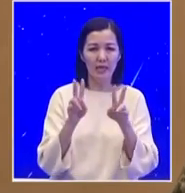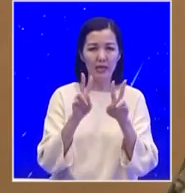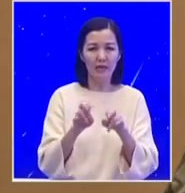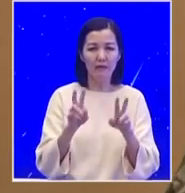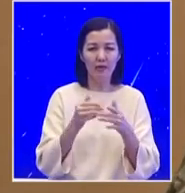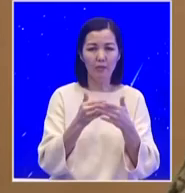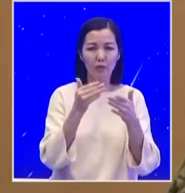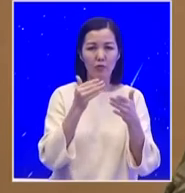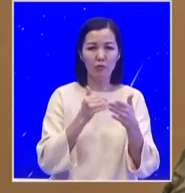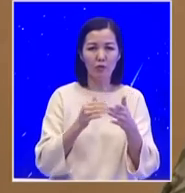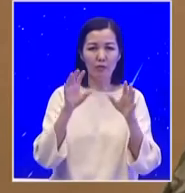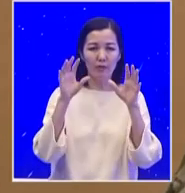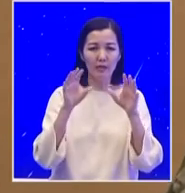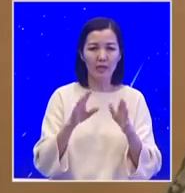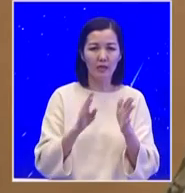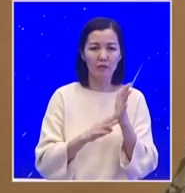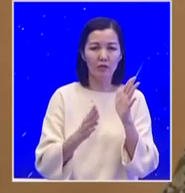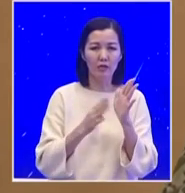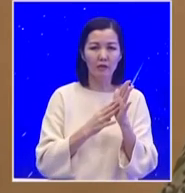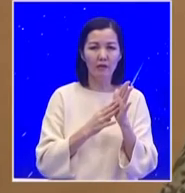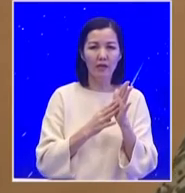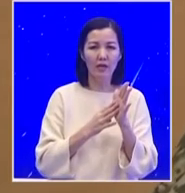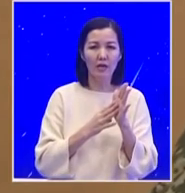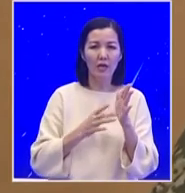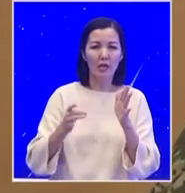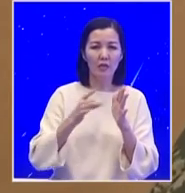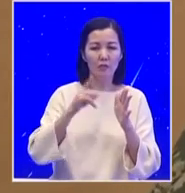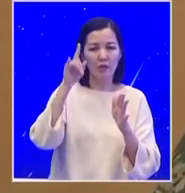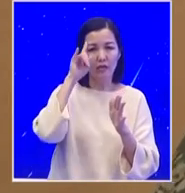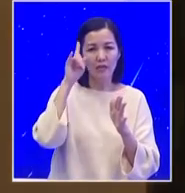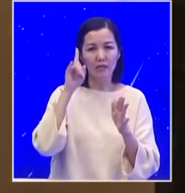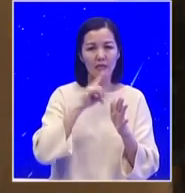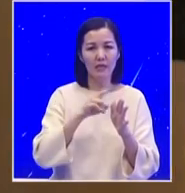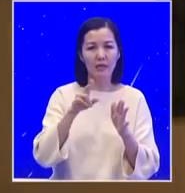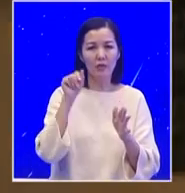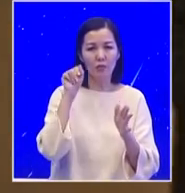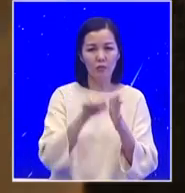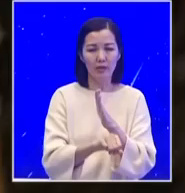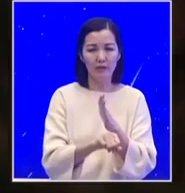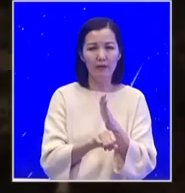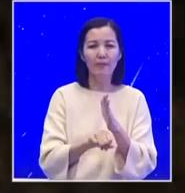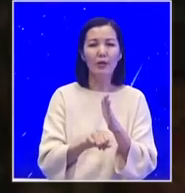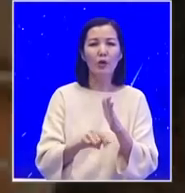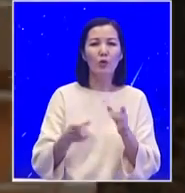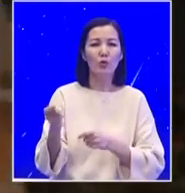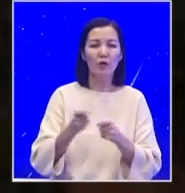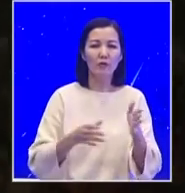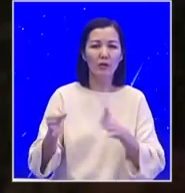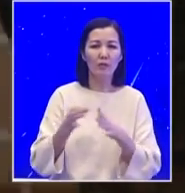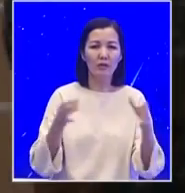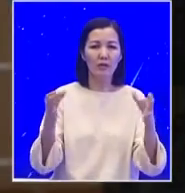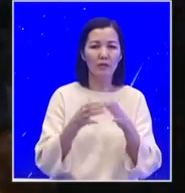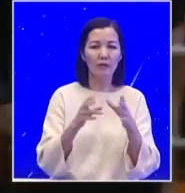расследование, предусмотренное по статье 99 Уголовного кодекса Республики Казахстан «Убийство». Руководством